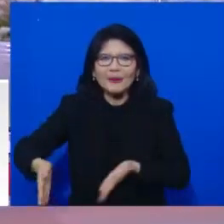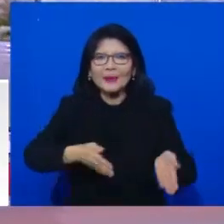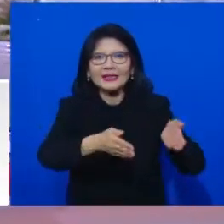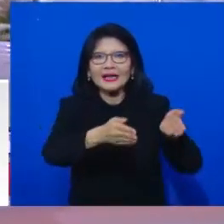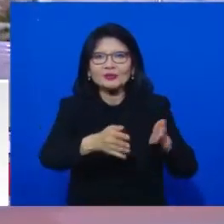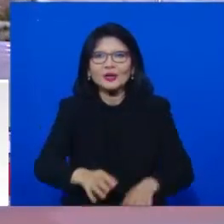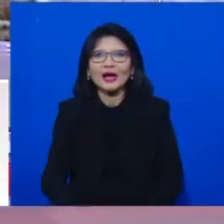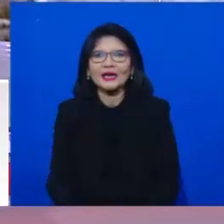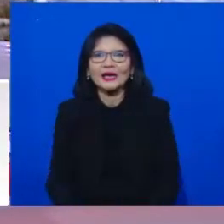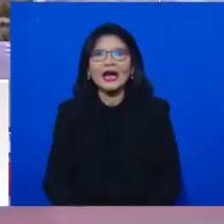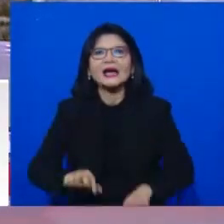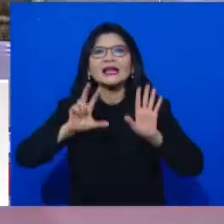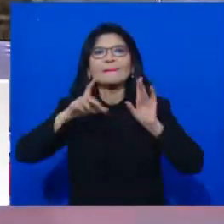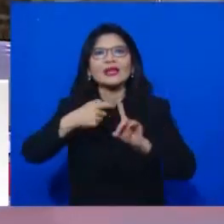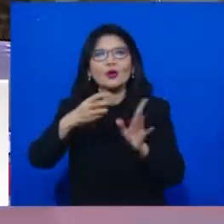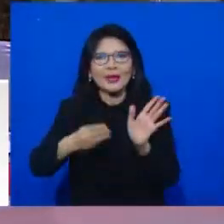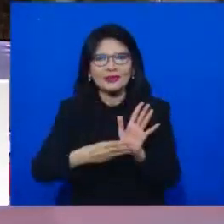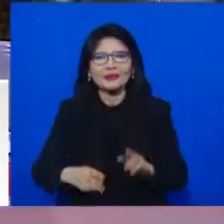Cikapundung sepanjang 8 km.